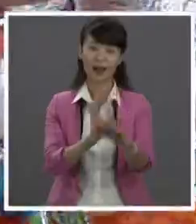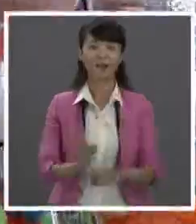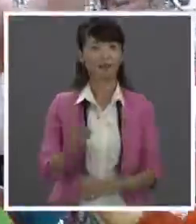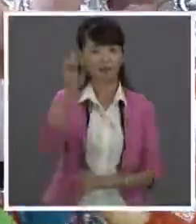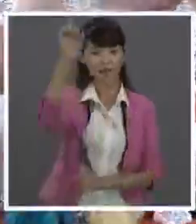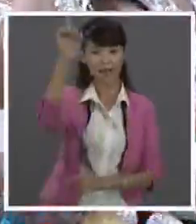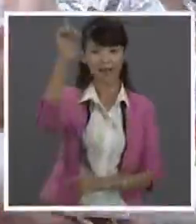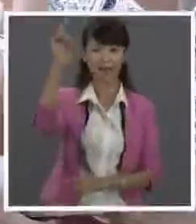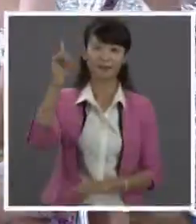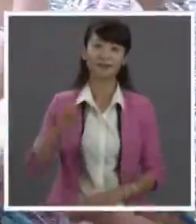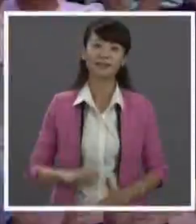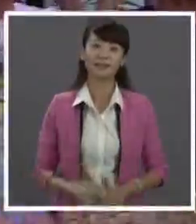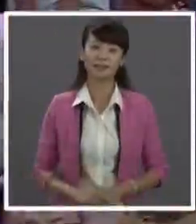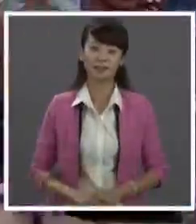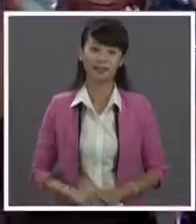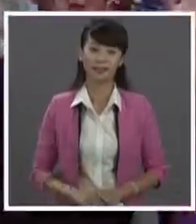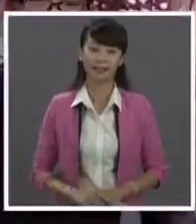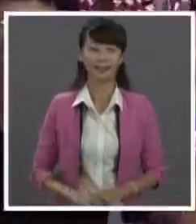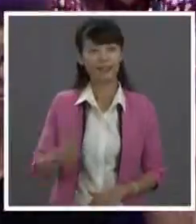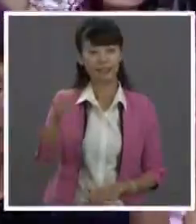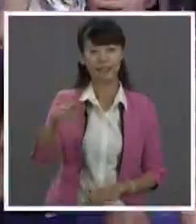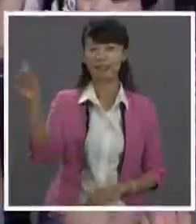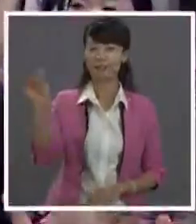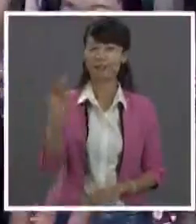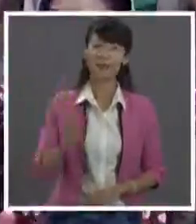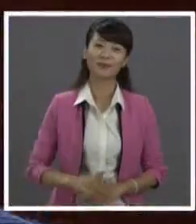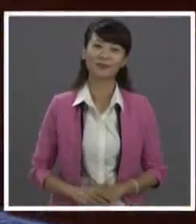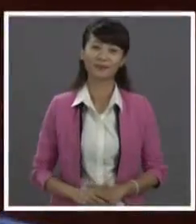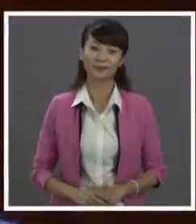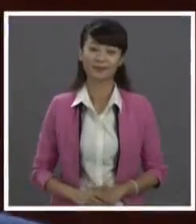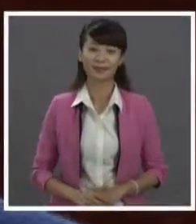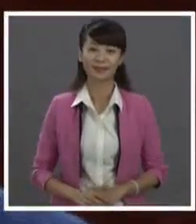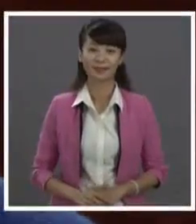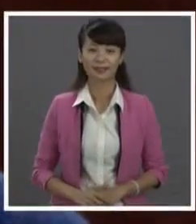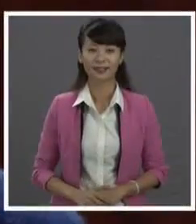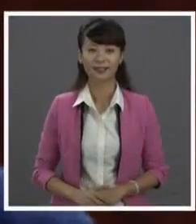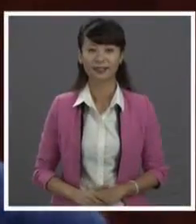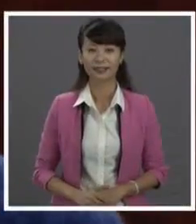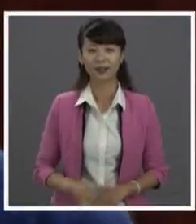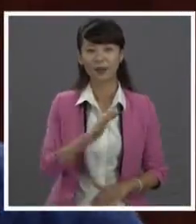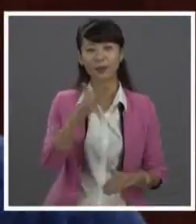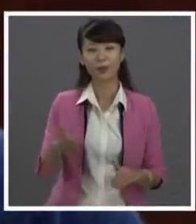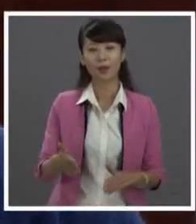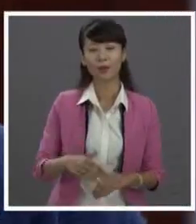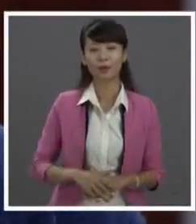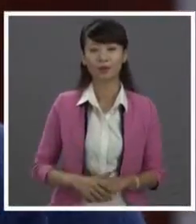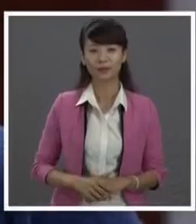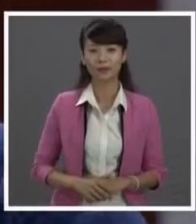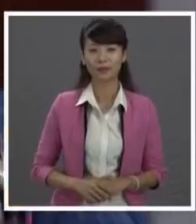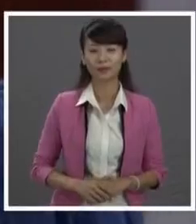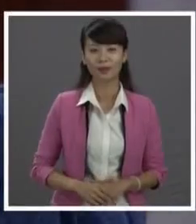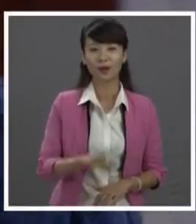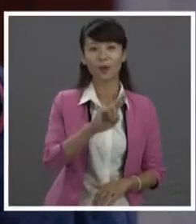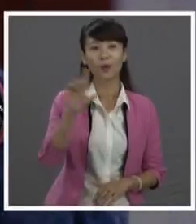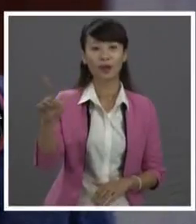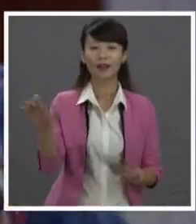天天向上。 谢谢各位， yeah, 谢谢。 在湖南卫视手机互动客户端呼啦加入天天向上节目公会，找一找谁与你